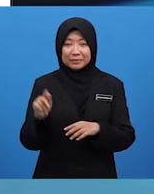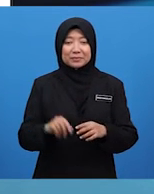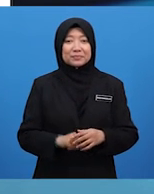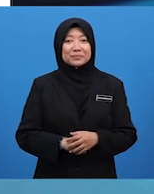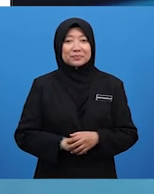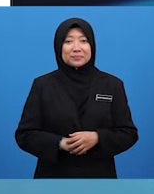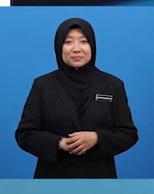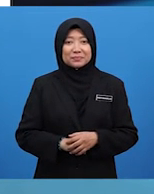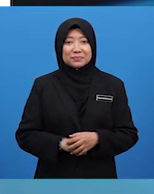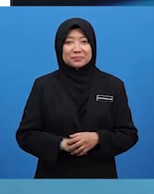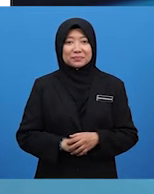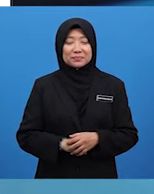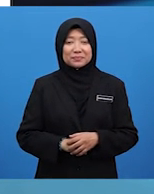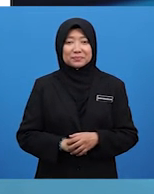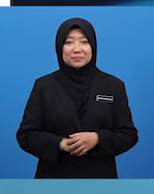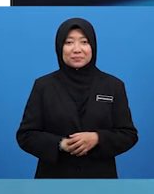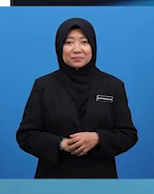pakaian.